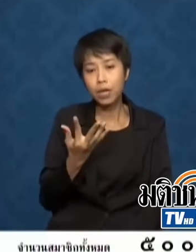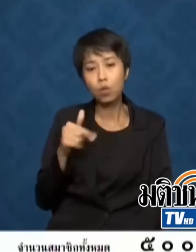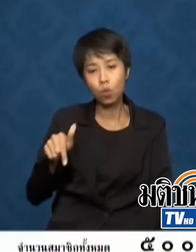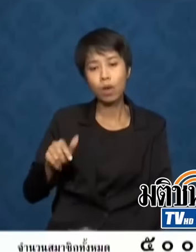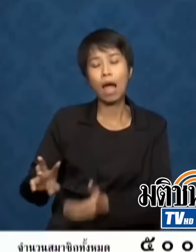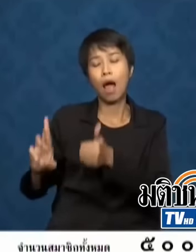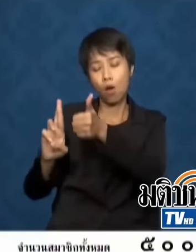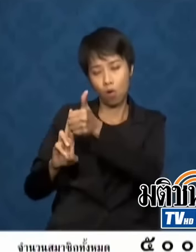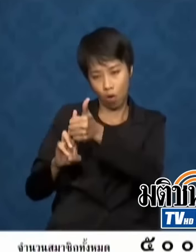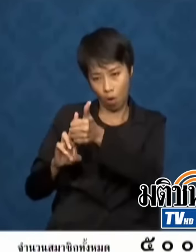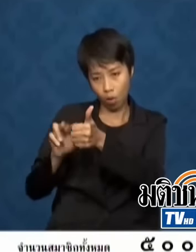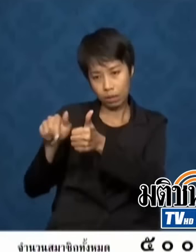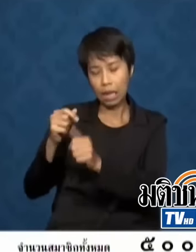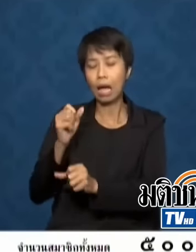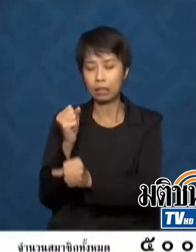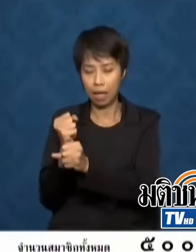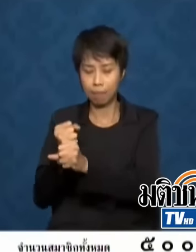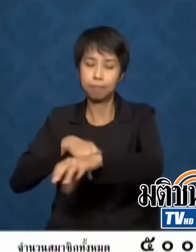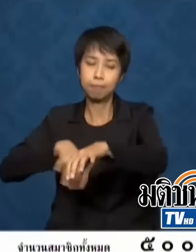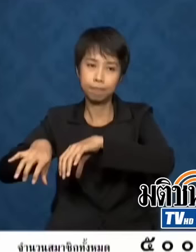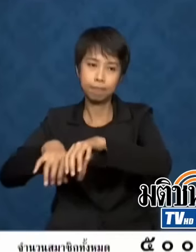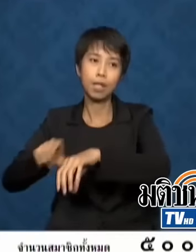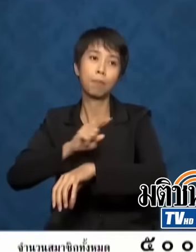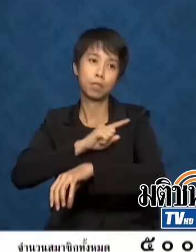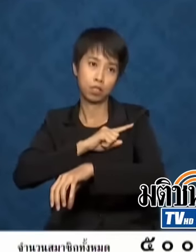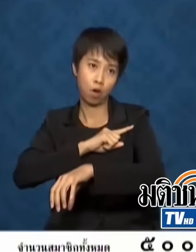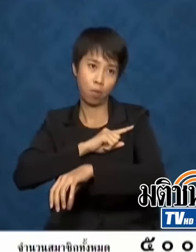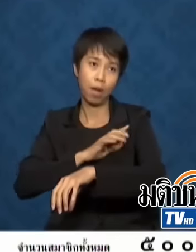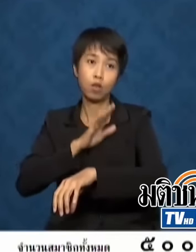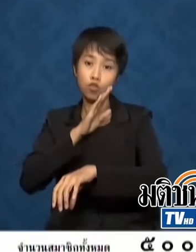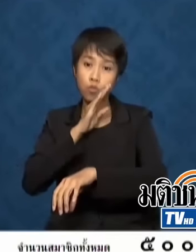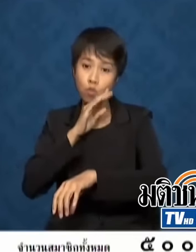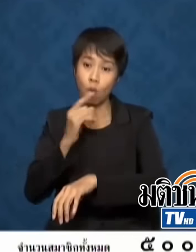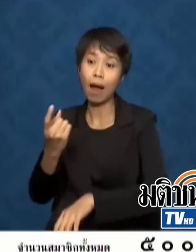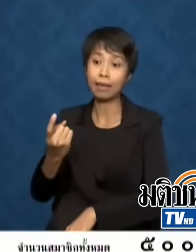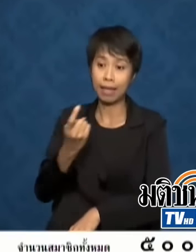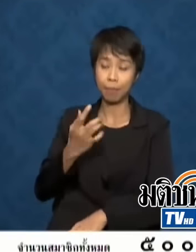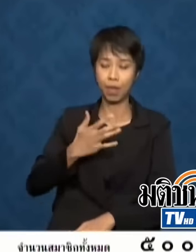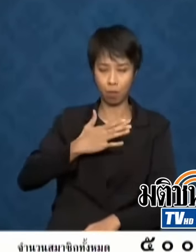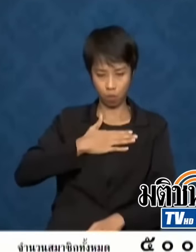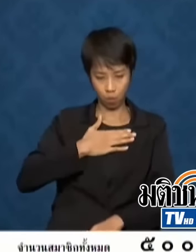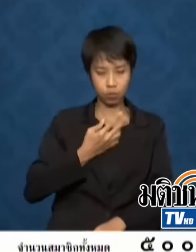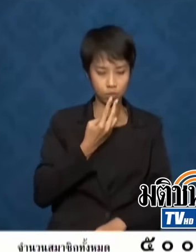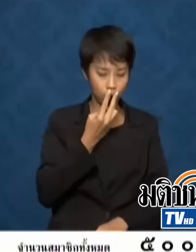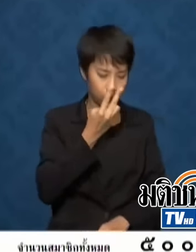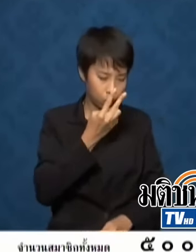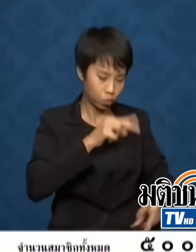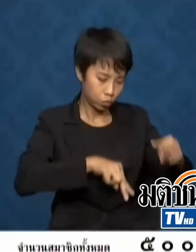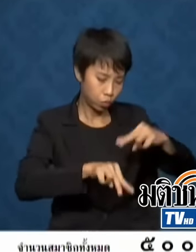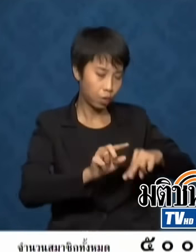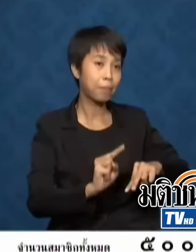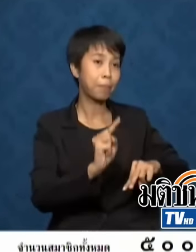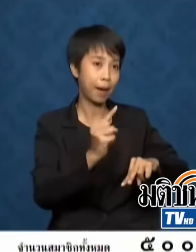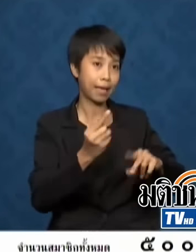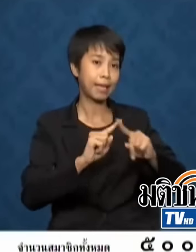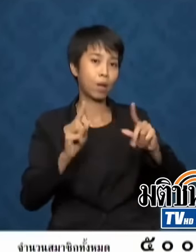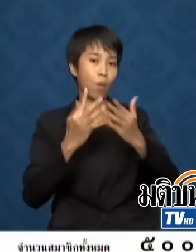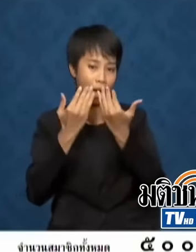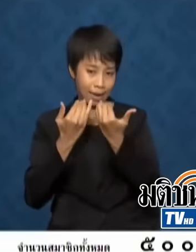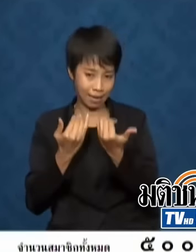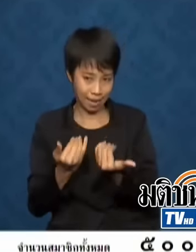รแต่เมื่อมีการถามในสภาผมก็จะดูอีกครั้งหนึ่งเพราะว่าทำหน้าที่เป็นประธานตรงนี้แต่ว่าการอนุญาตให้บรรจุ